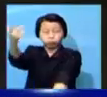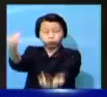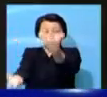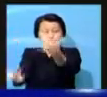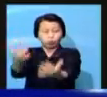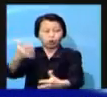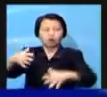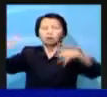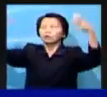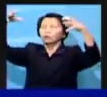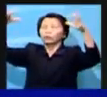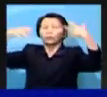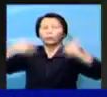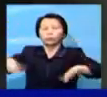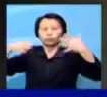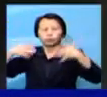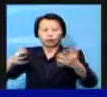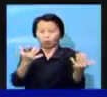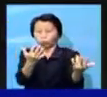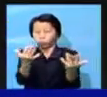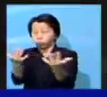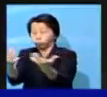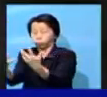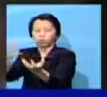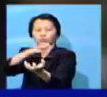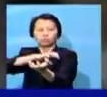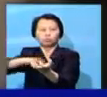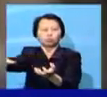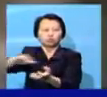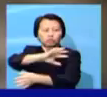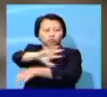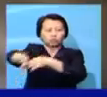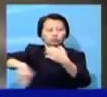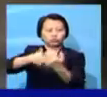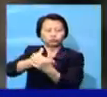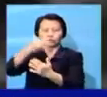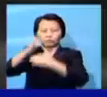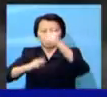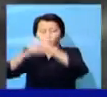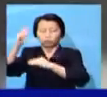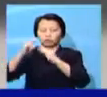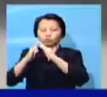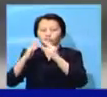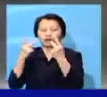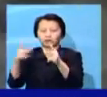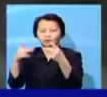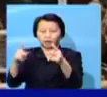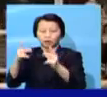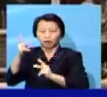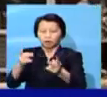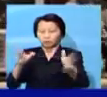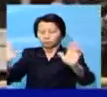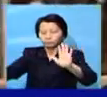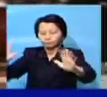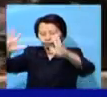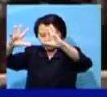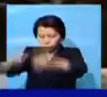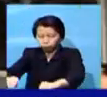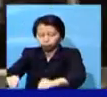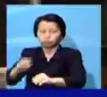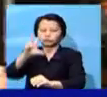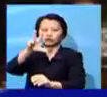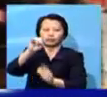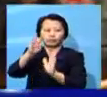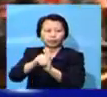cuaca panas menyebabkan api merebak dengan cepat dan memusnahkan hampir keseluruhan bangunan rumah kedai ini kebakaran dapat dikawal setengah jam